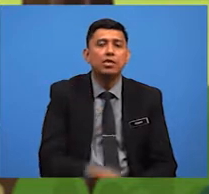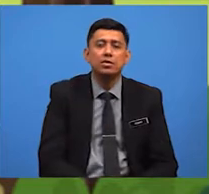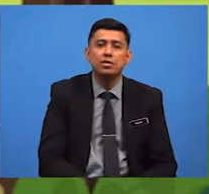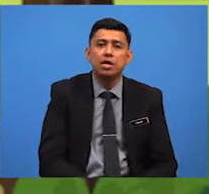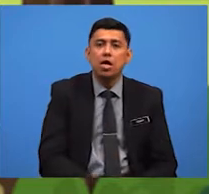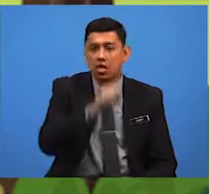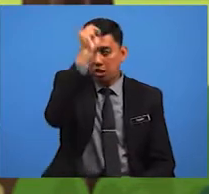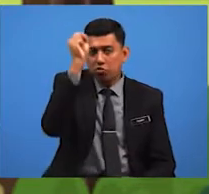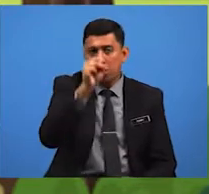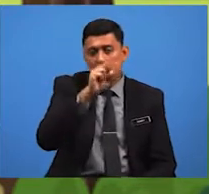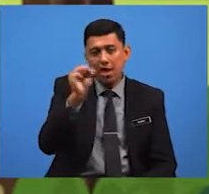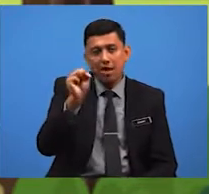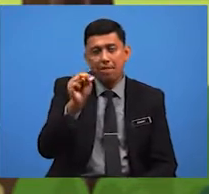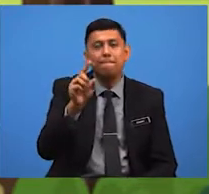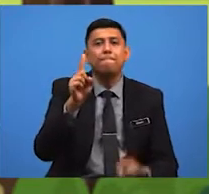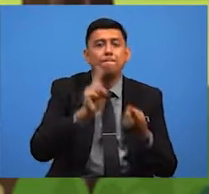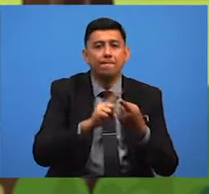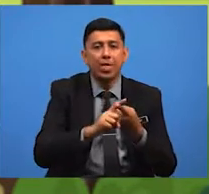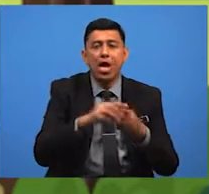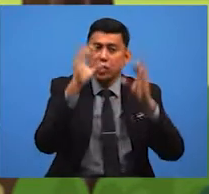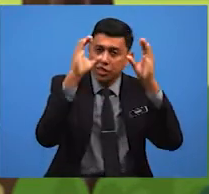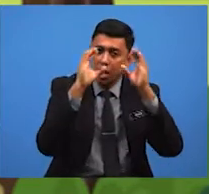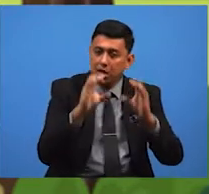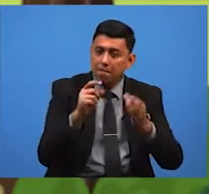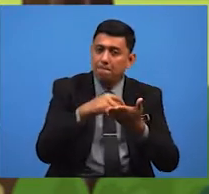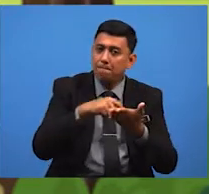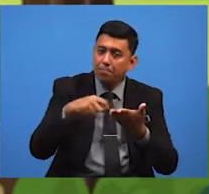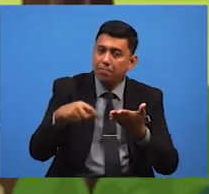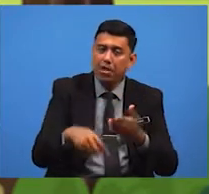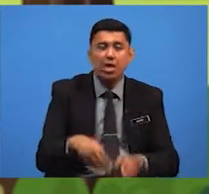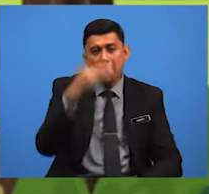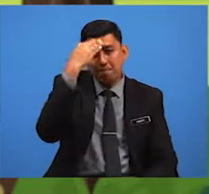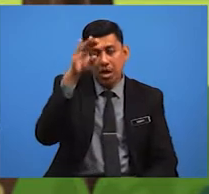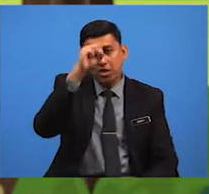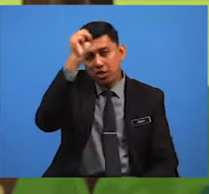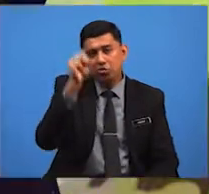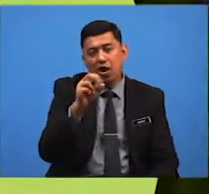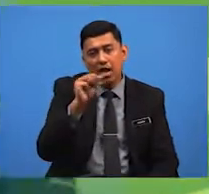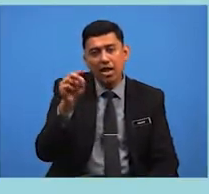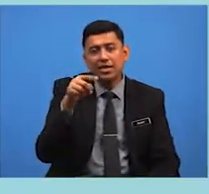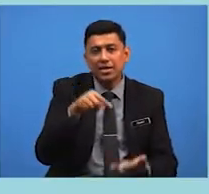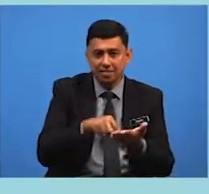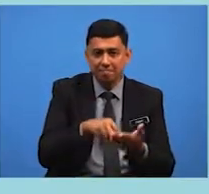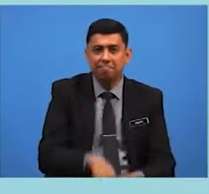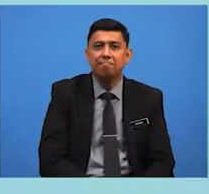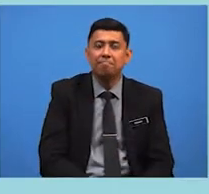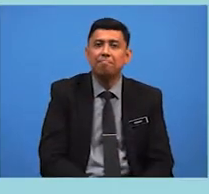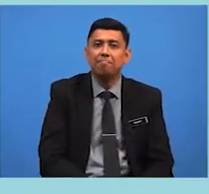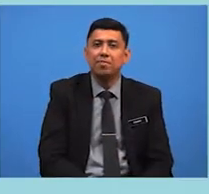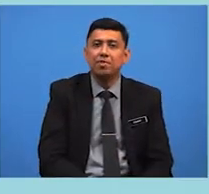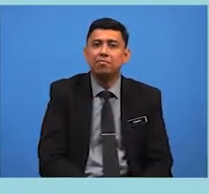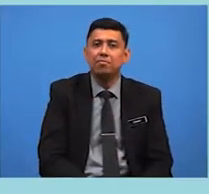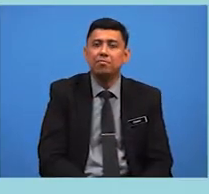bagi soalan pertama dan cara penulisan jawapan bagi soalan ini. 2 persoalan